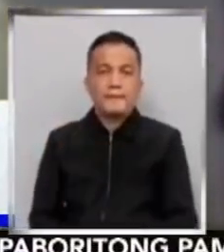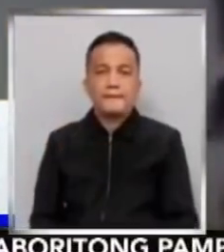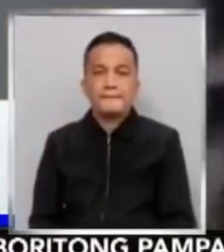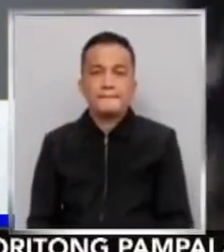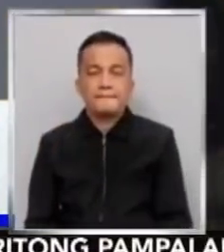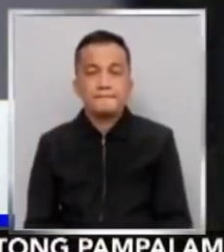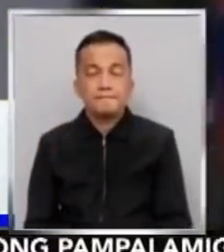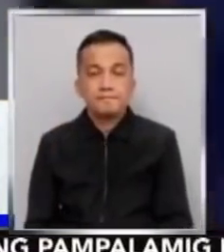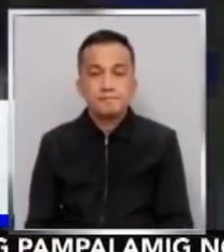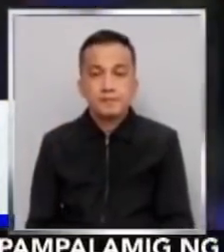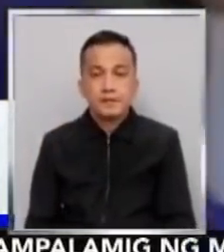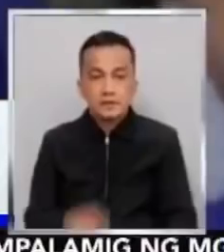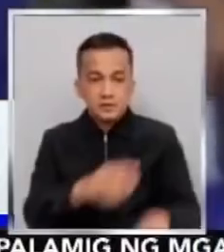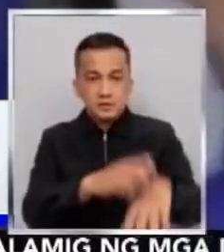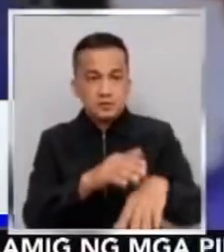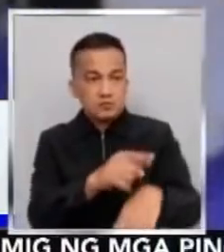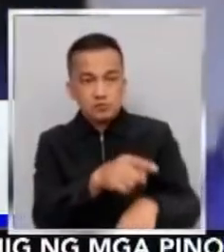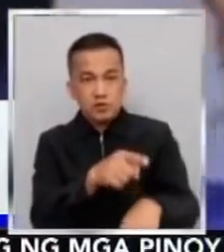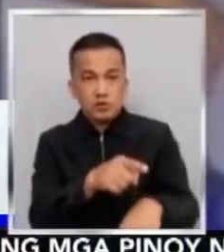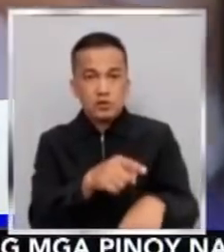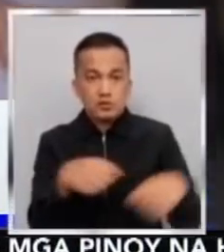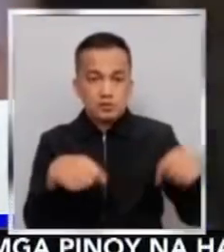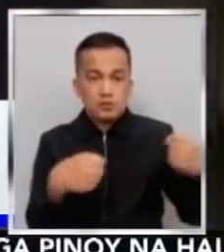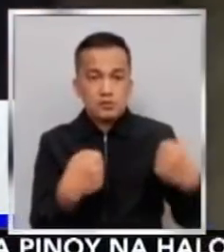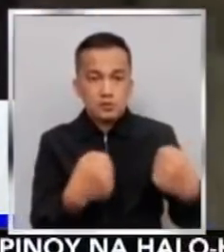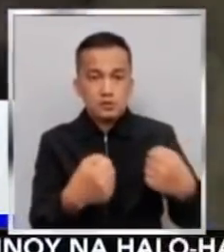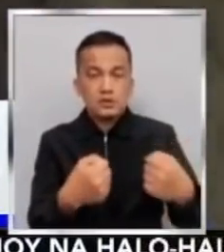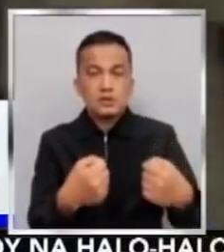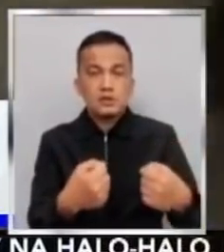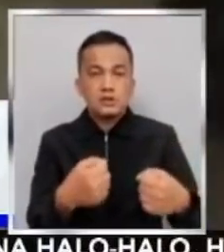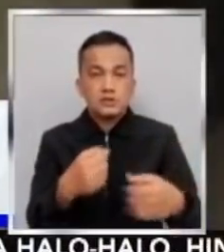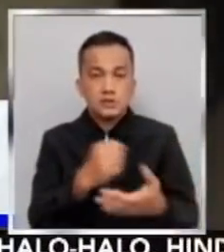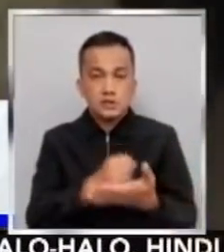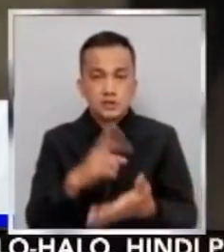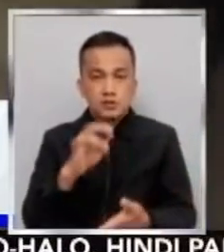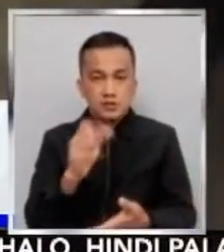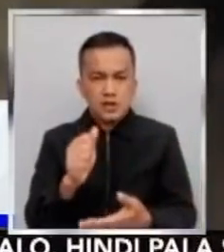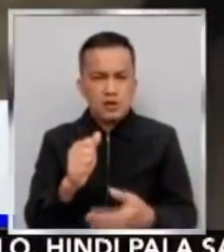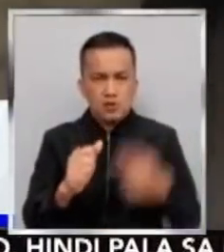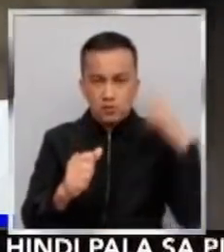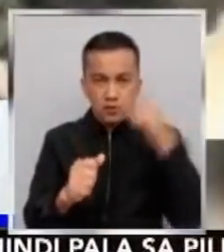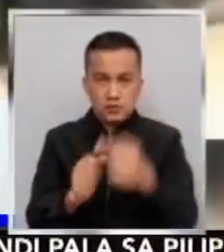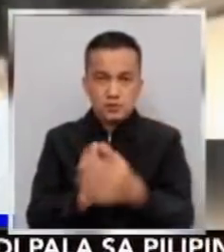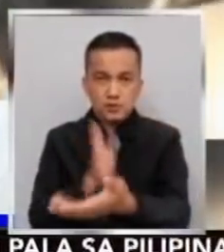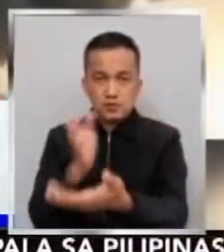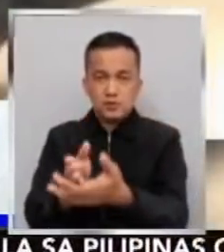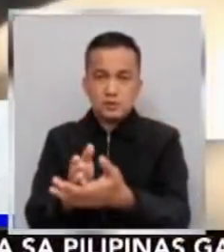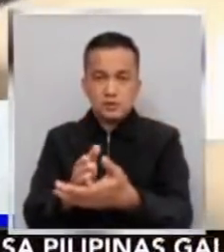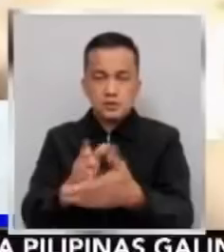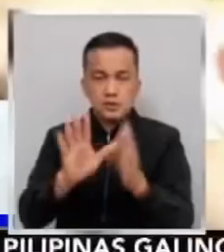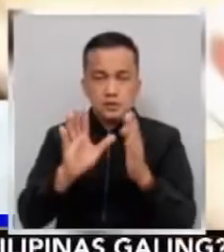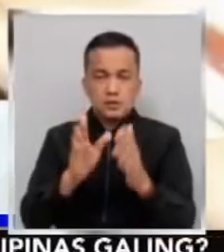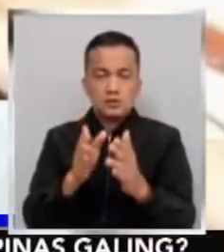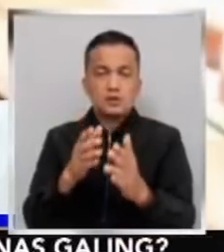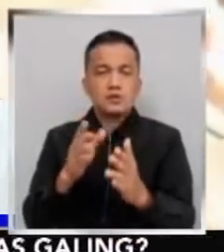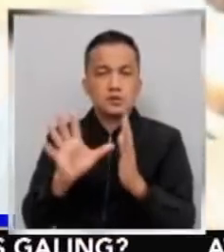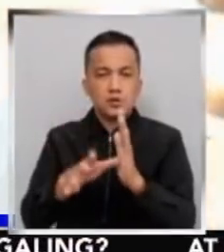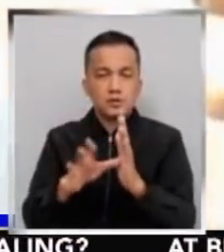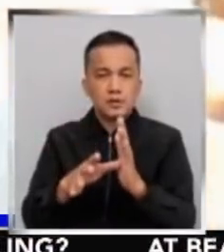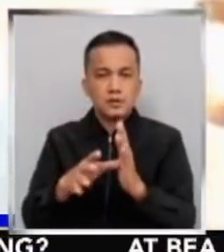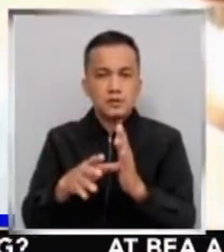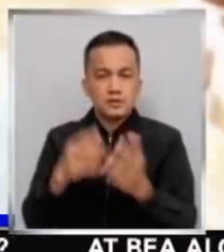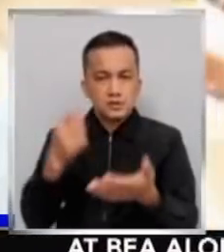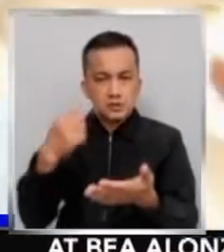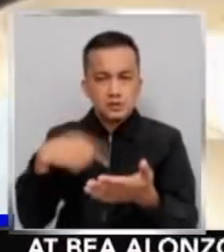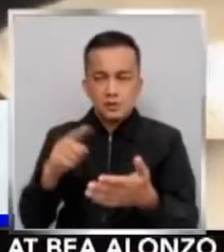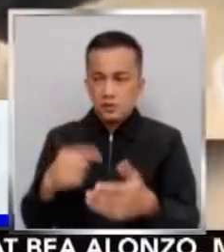Nasita naman ang isang motorista sa Santa Rosa, Laguna dahil humarurot ito nang makarating sa COMELEC checkpoint. Ano sir? Ano humarurot?